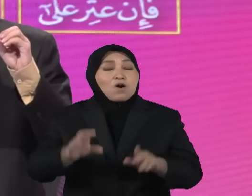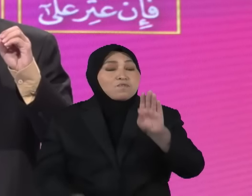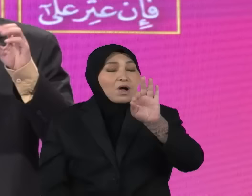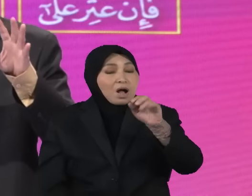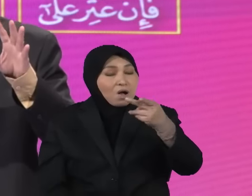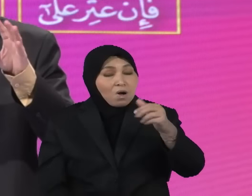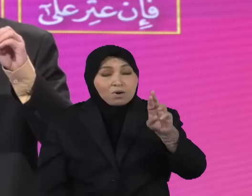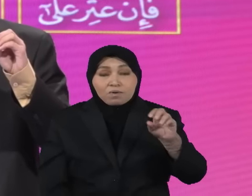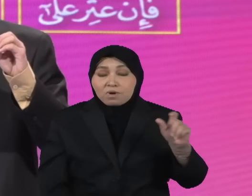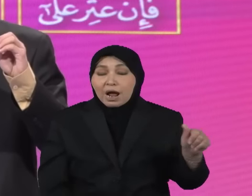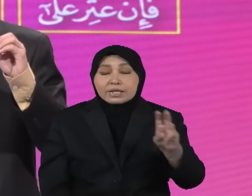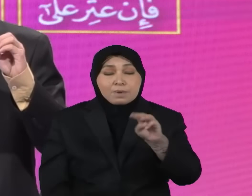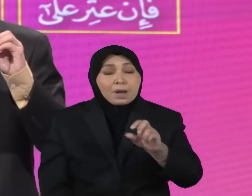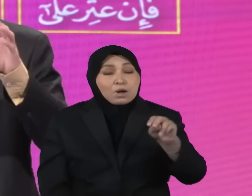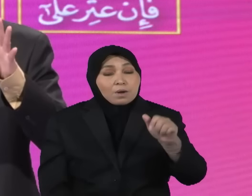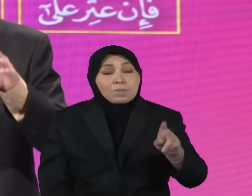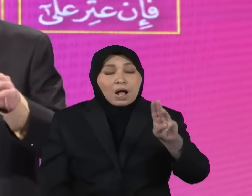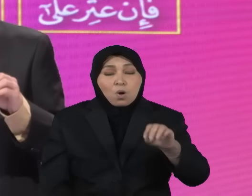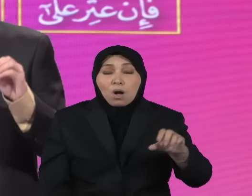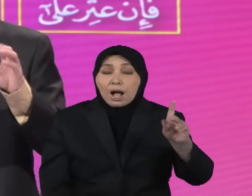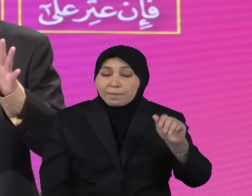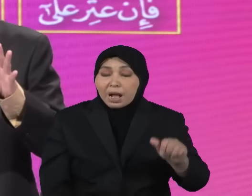فَأَخَرَانِ مَقَامَانِ مَقَا